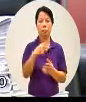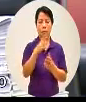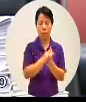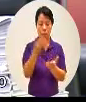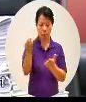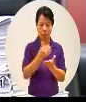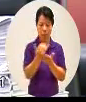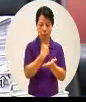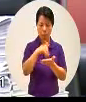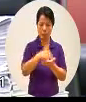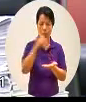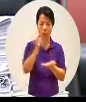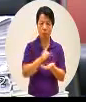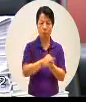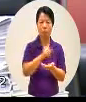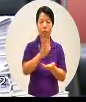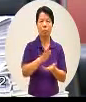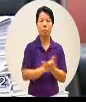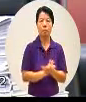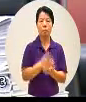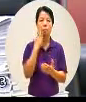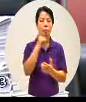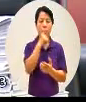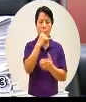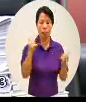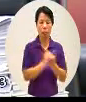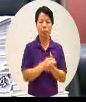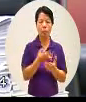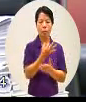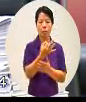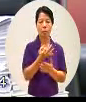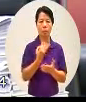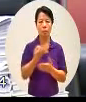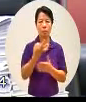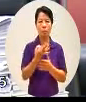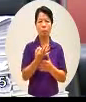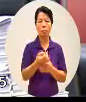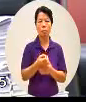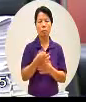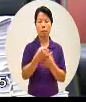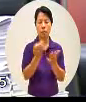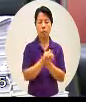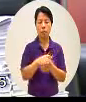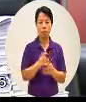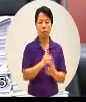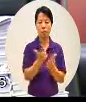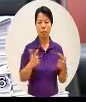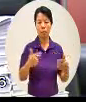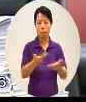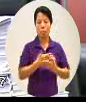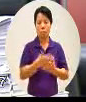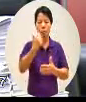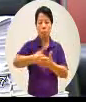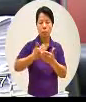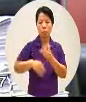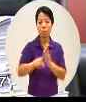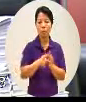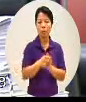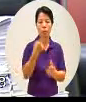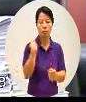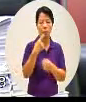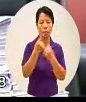列在预算上面，如果说我们的财产售出，我们的任何收入又减少了，像去年